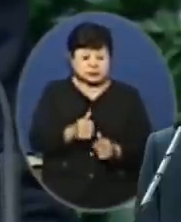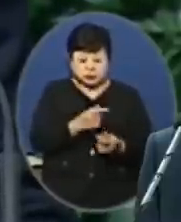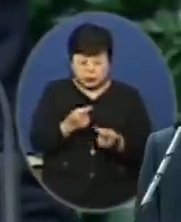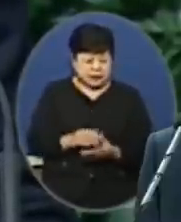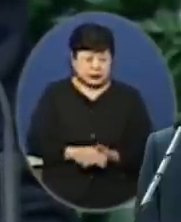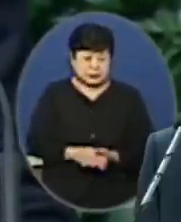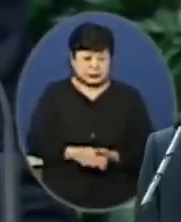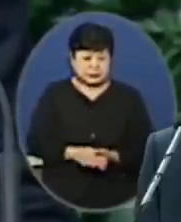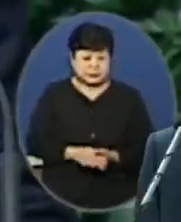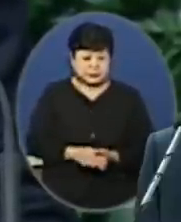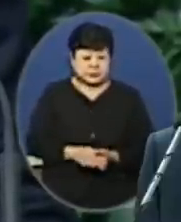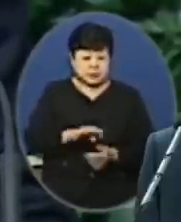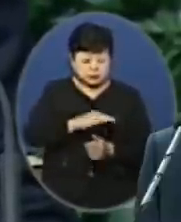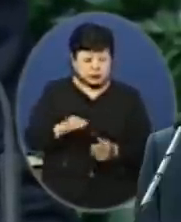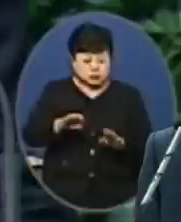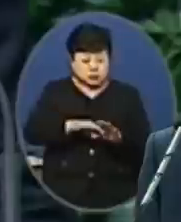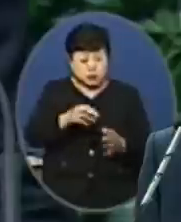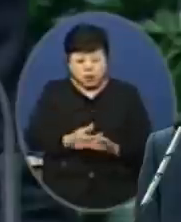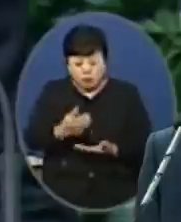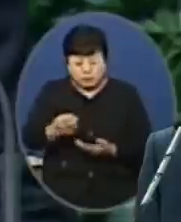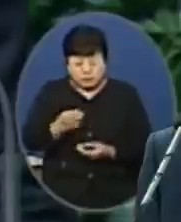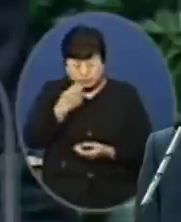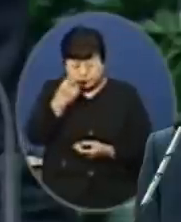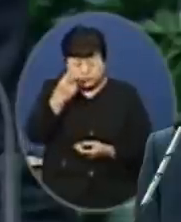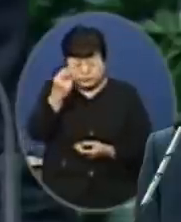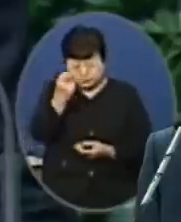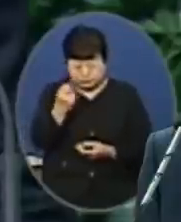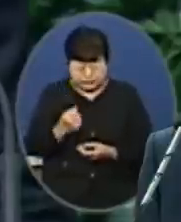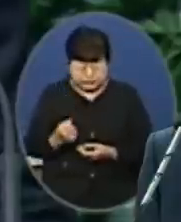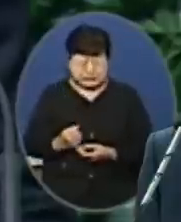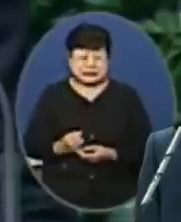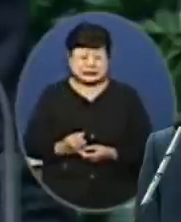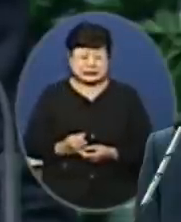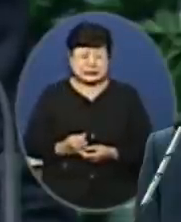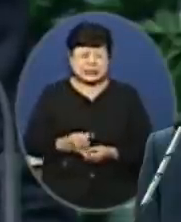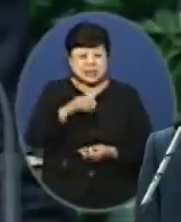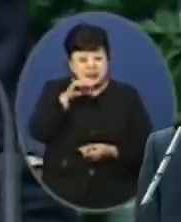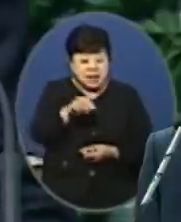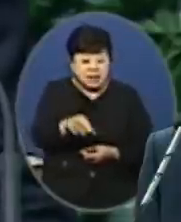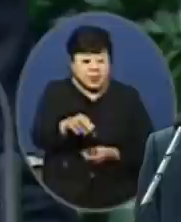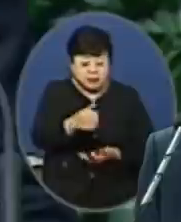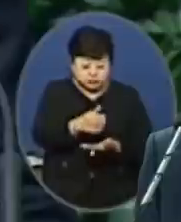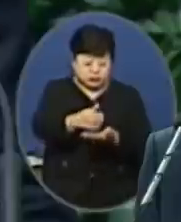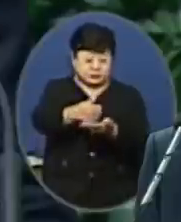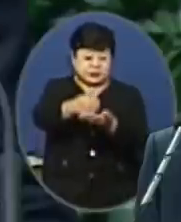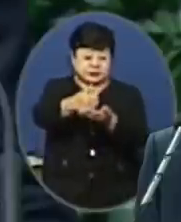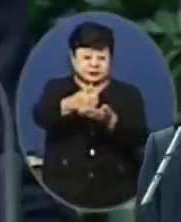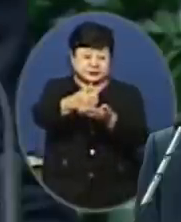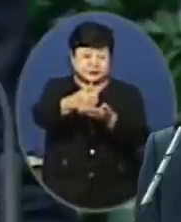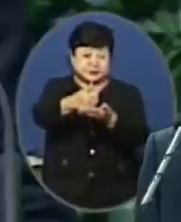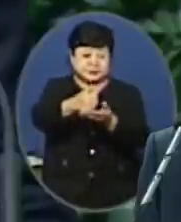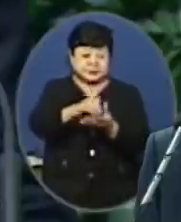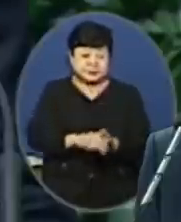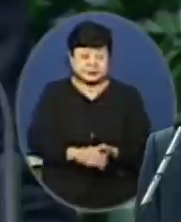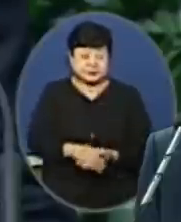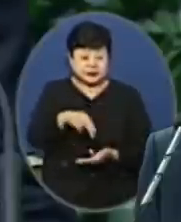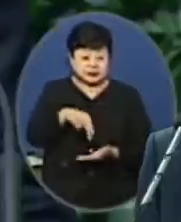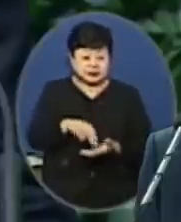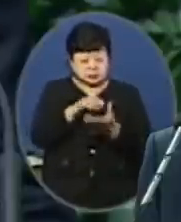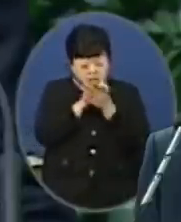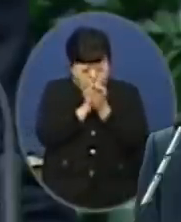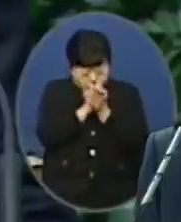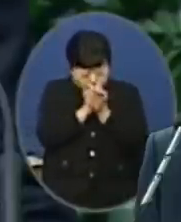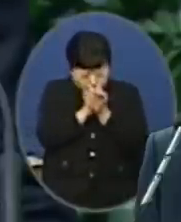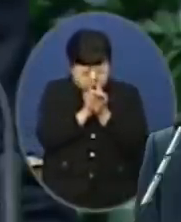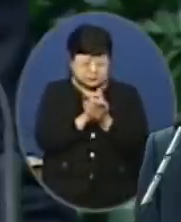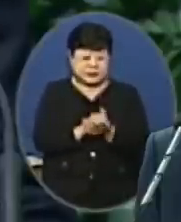같습니다. 그 무덤 문을 옮겨놓으니까 썩은 냄새가 확 나는데 그 앞에 주님이 서서 기도를